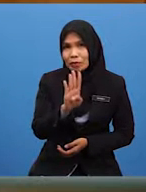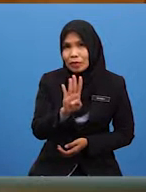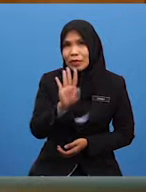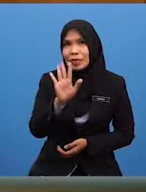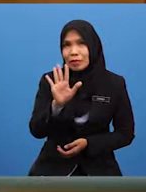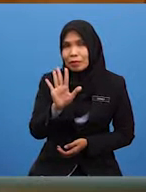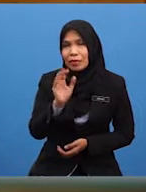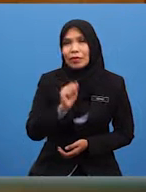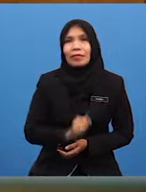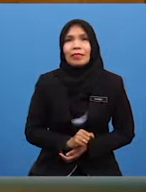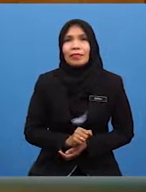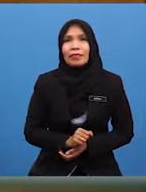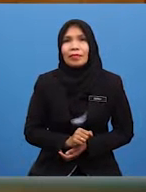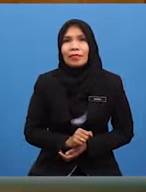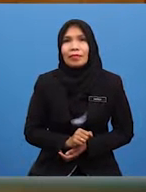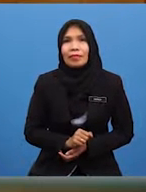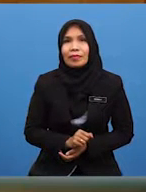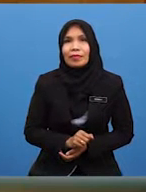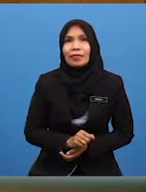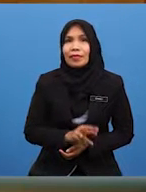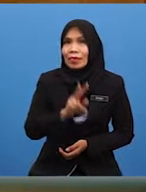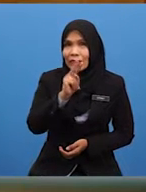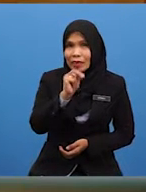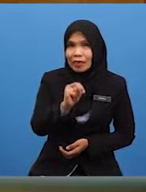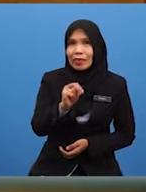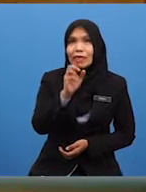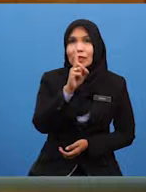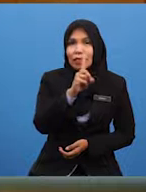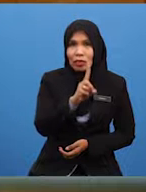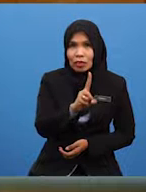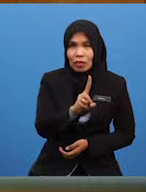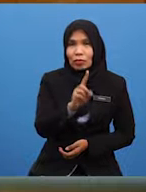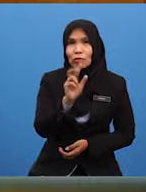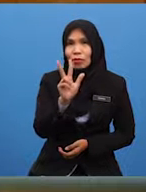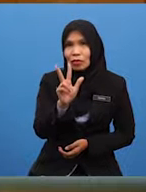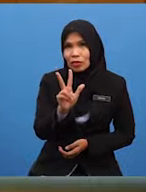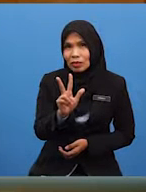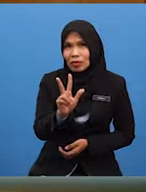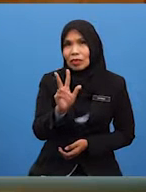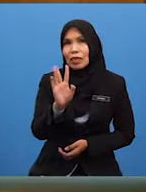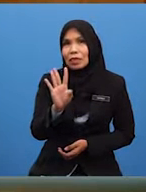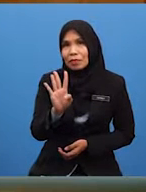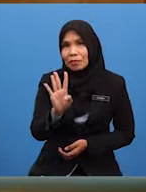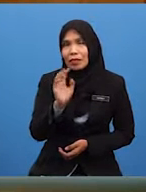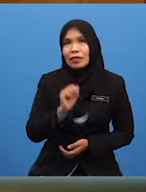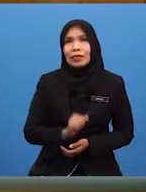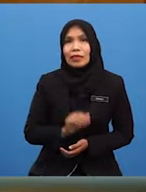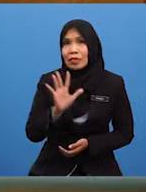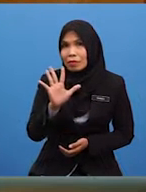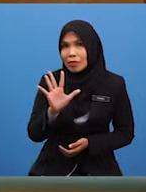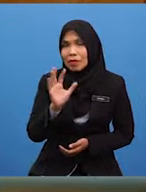5. Maka N 1, 3, 4,